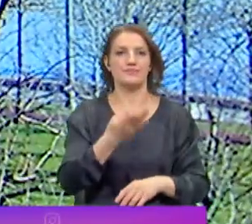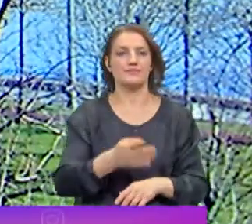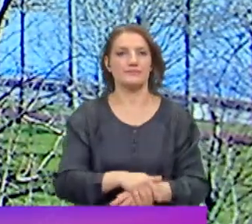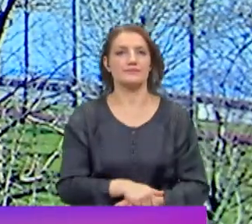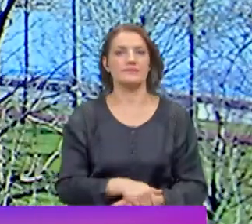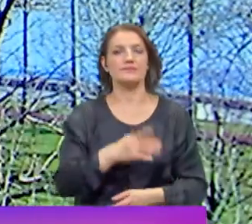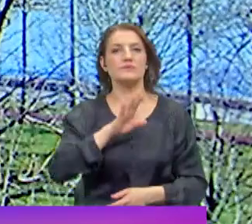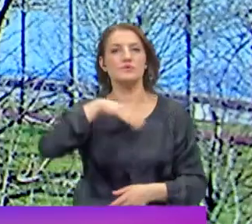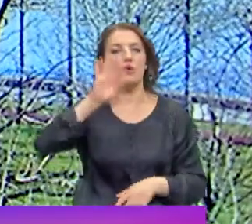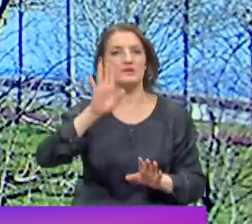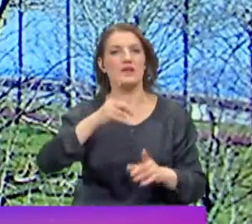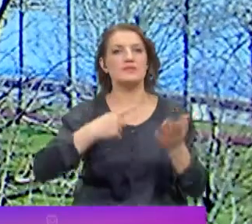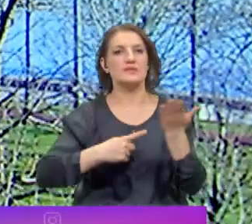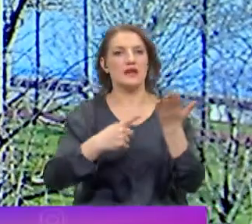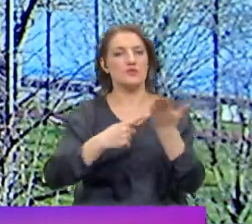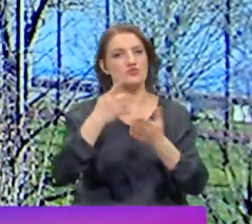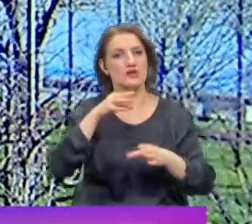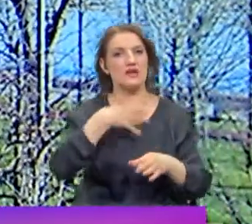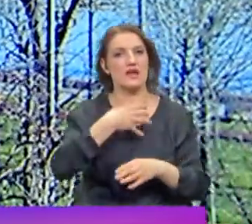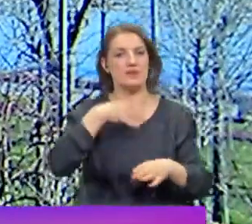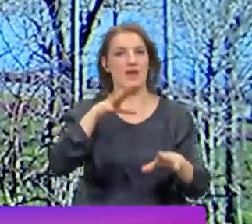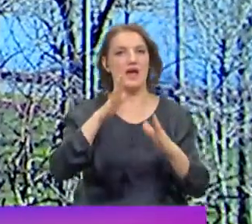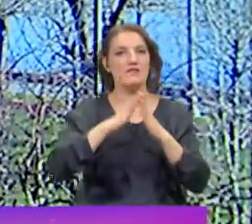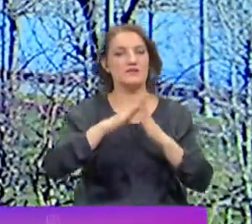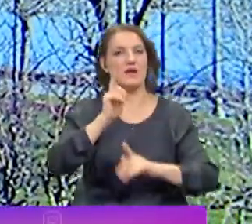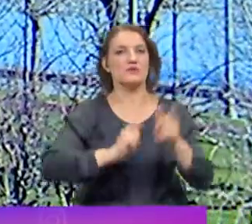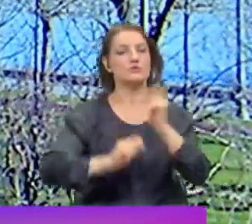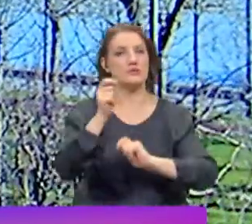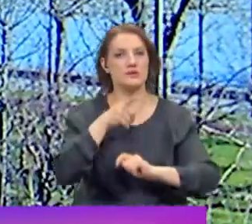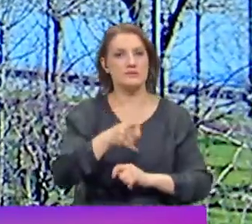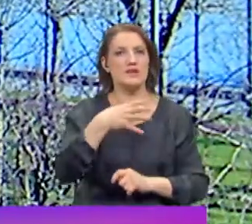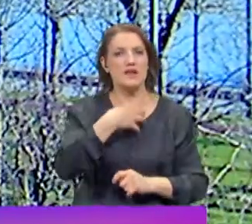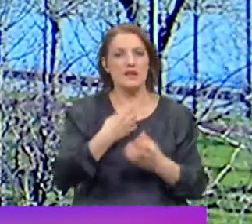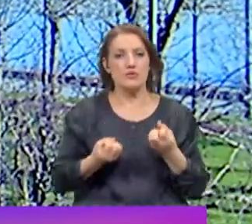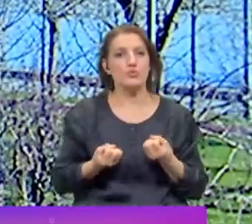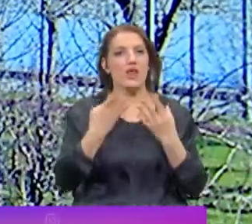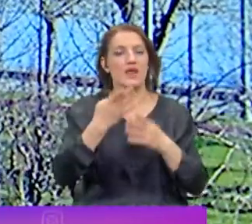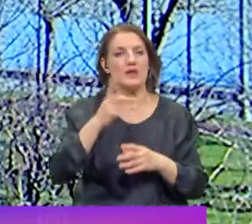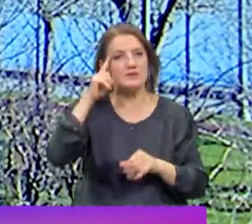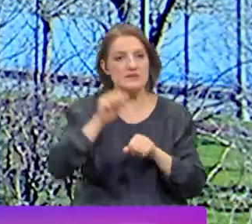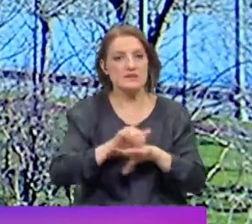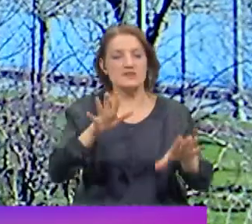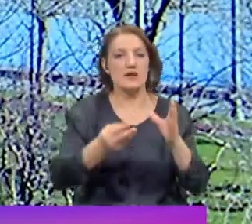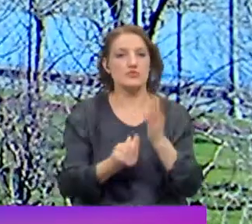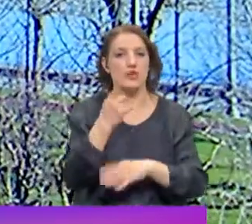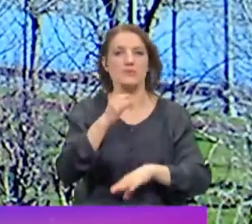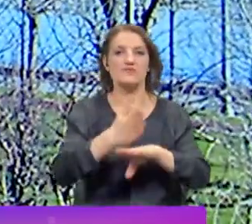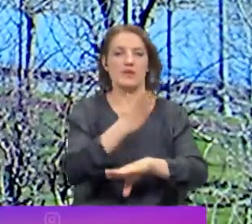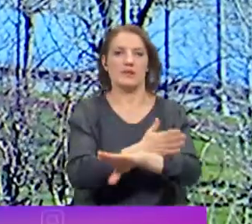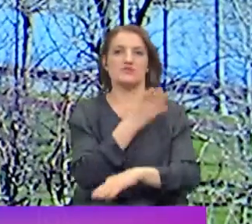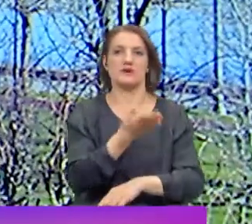değil. Yoksa teknolojiyi kendi evinde kullanıp bunu bir şekilde kendi kendine üreten elektriği bir vatandaş tabii ki ne olur?